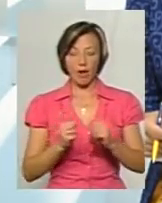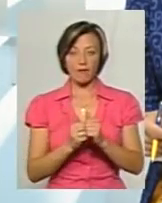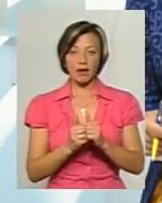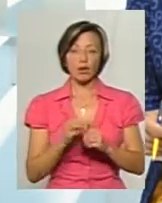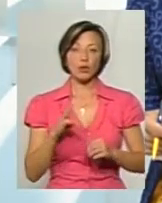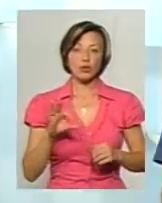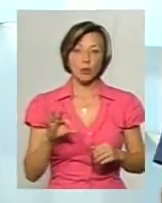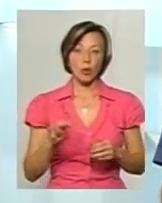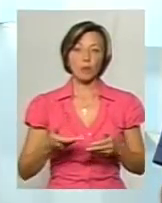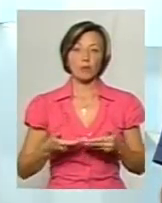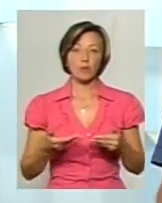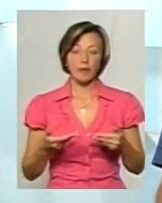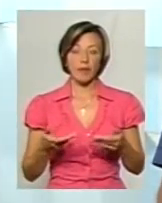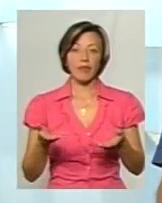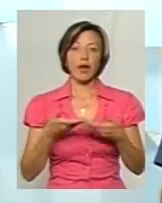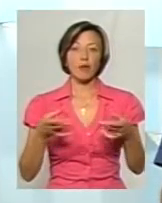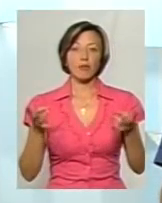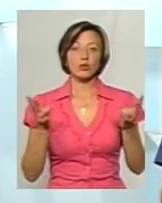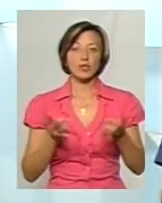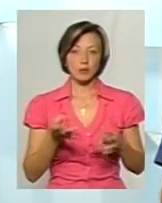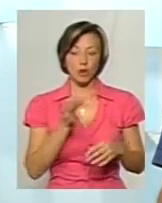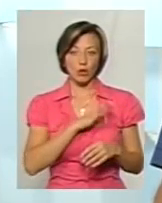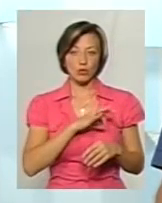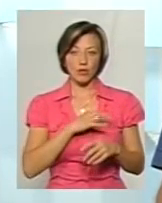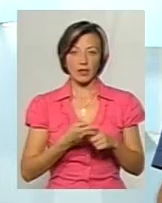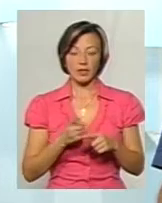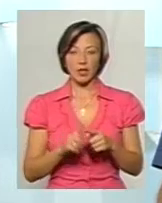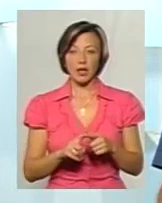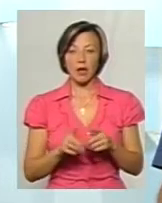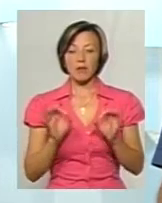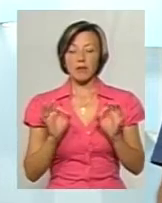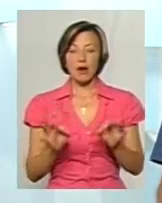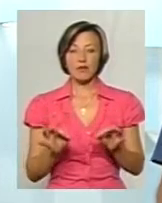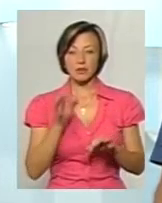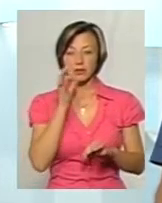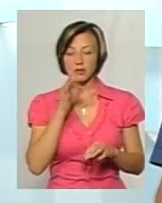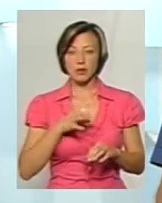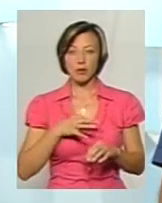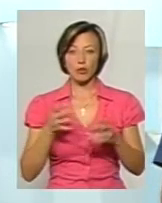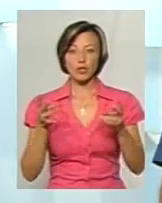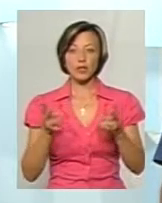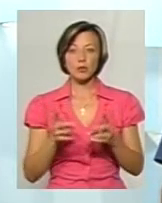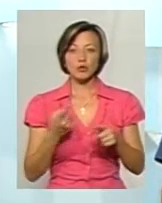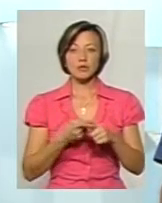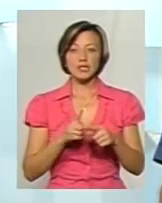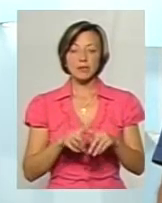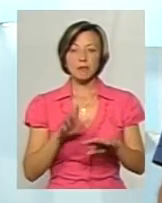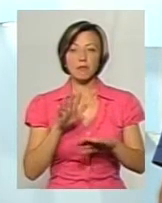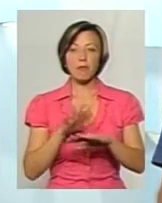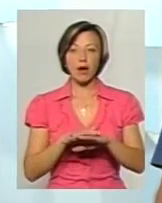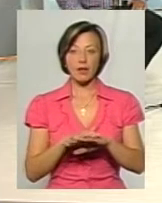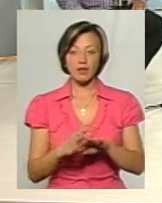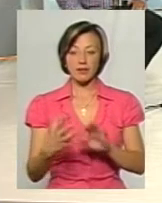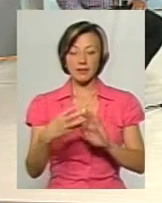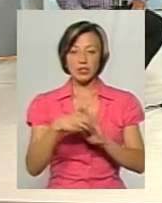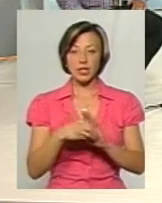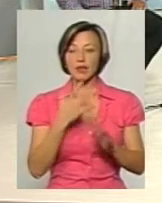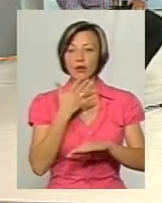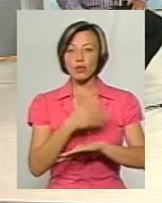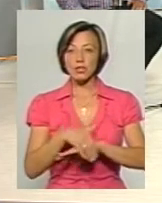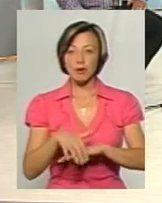то нам потрібно ними користуватися. Правильно колега сказав, що потрібно, щоб ці банки війшли, іноземні